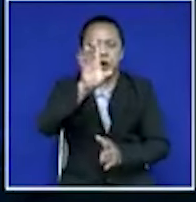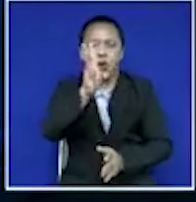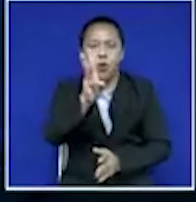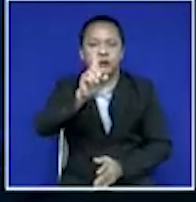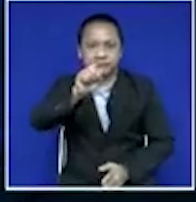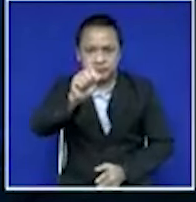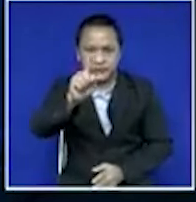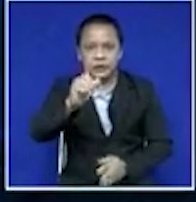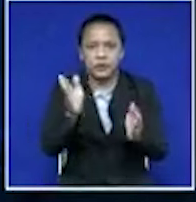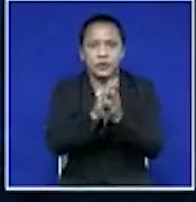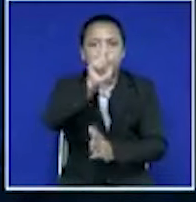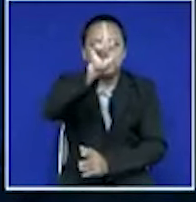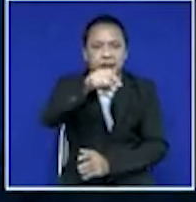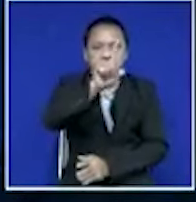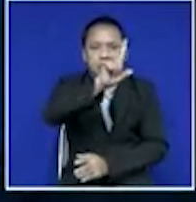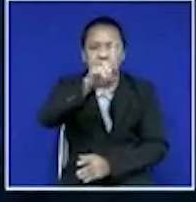นะได้